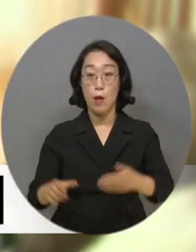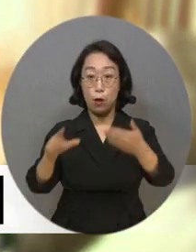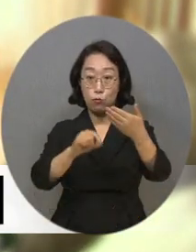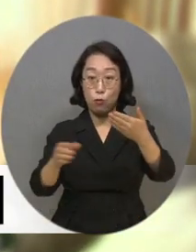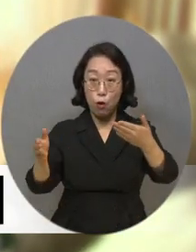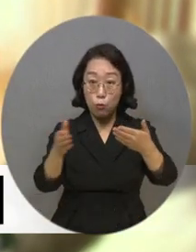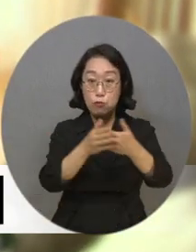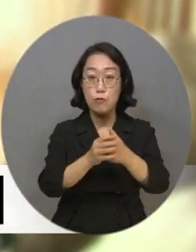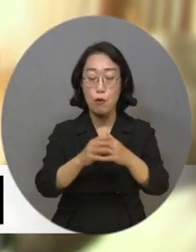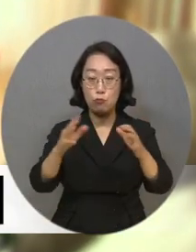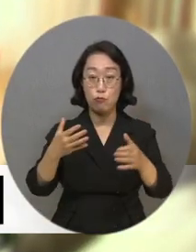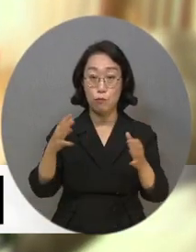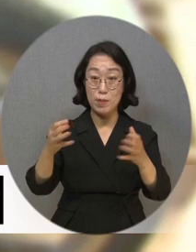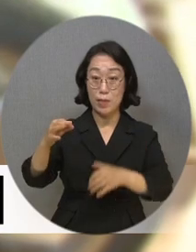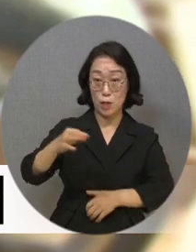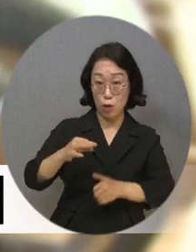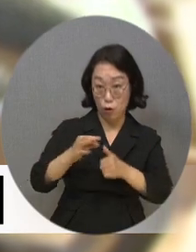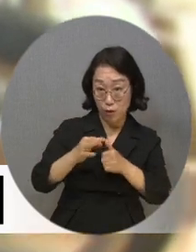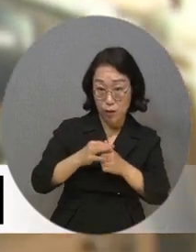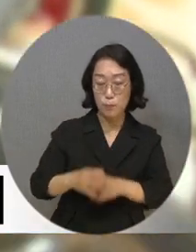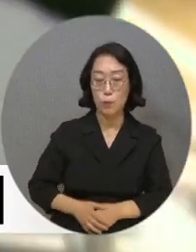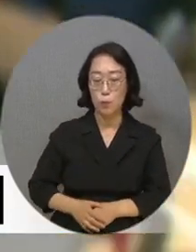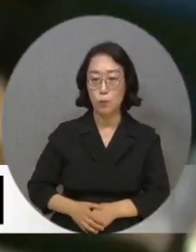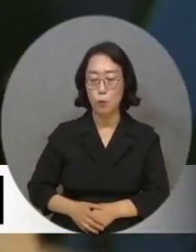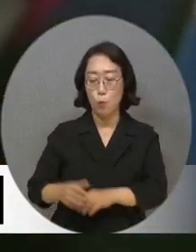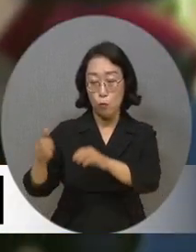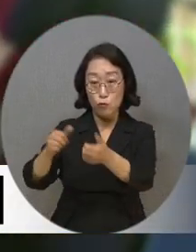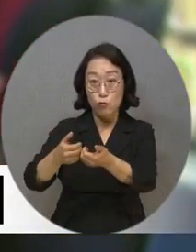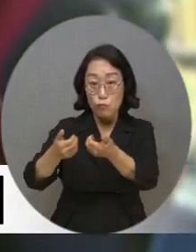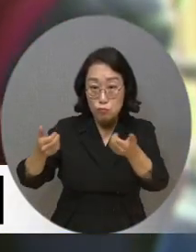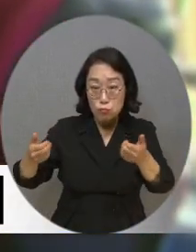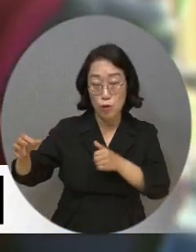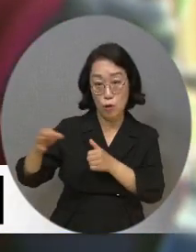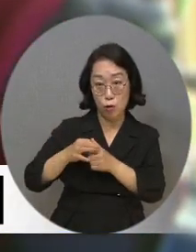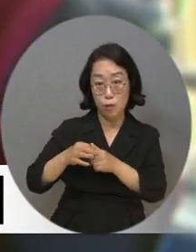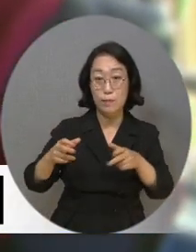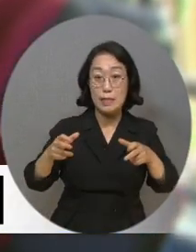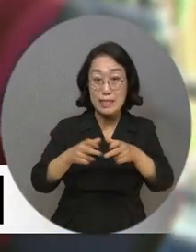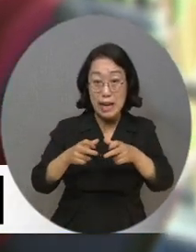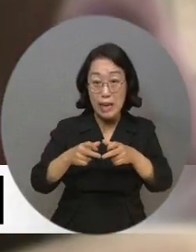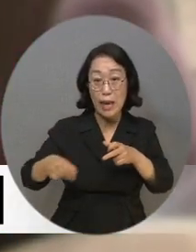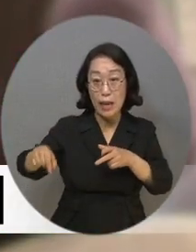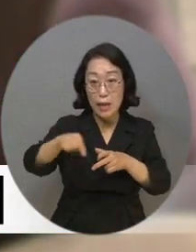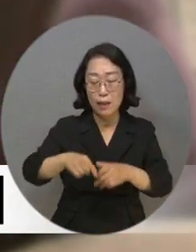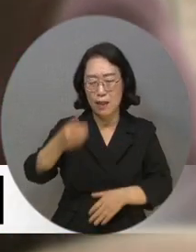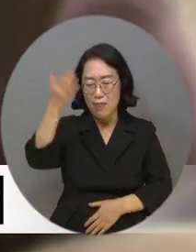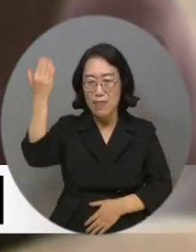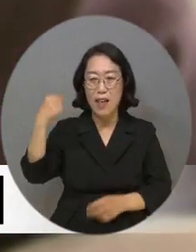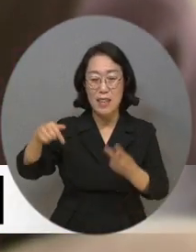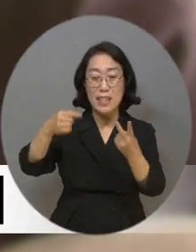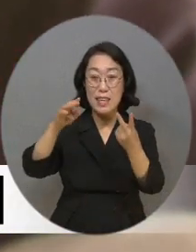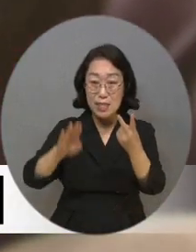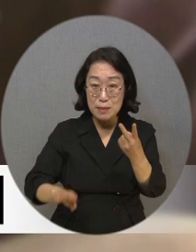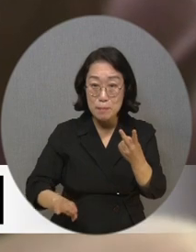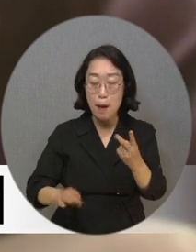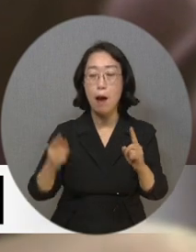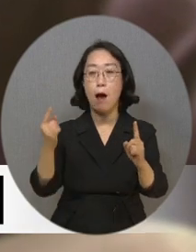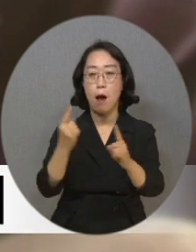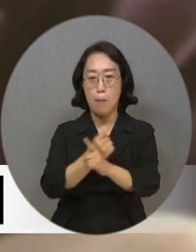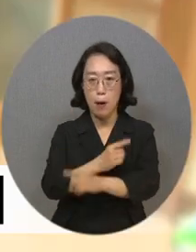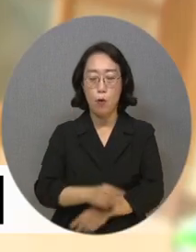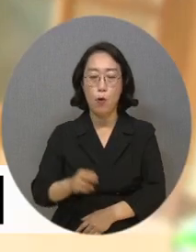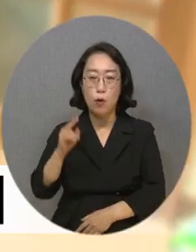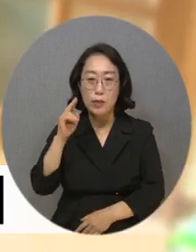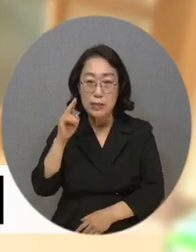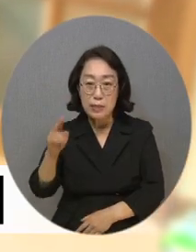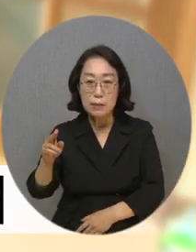9월부터 국민연금 부양가족연금과 유족 연금을 받을 수 있는 장애인의 범위가 2급 이상에서 장애 정도가